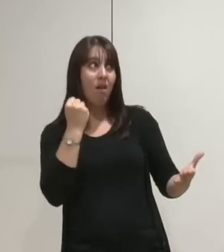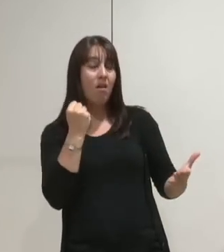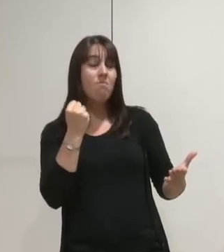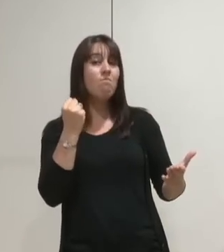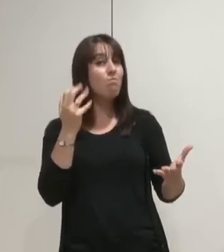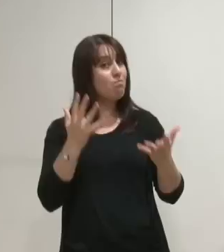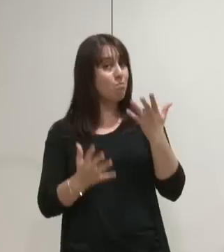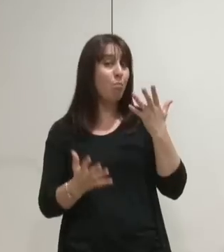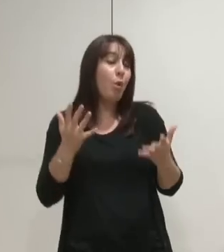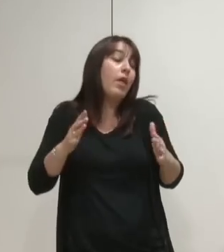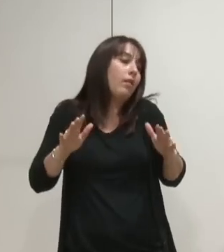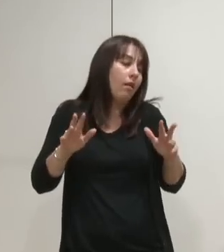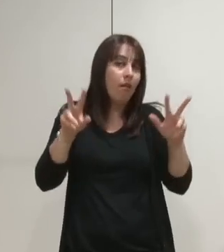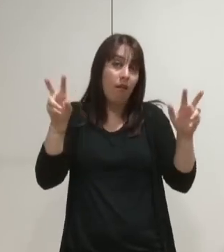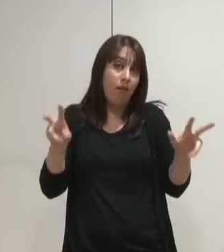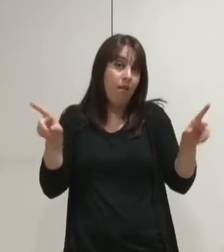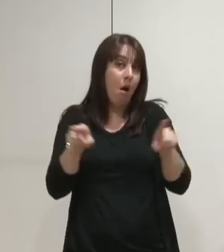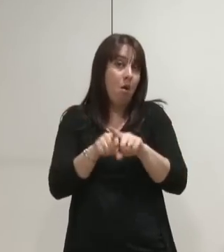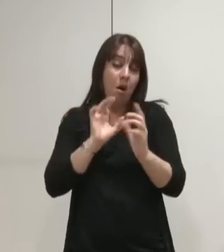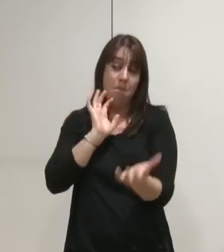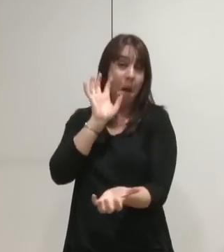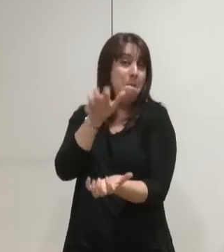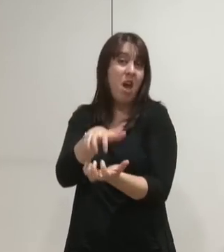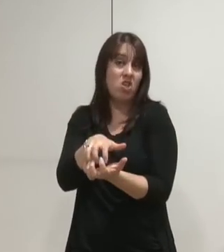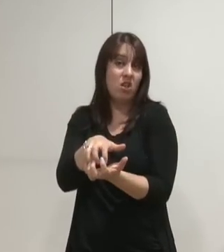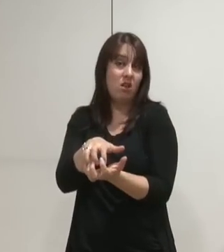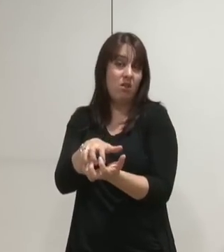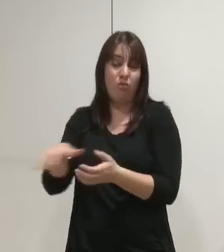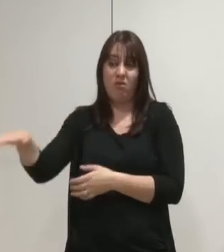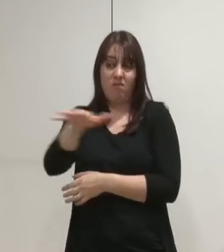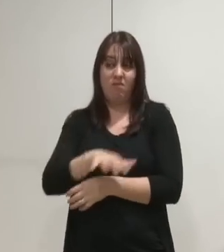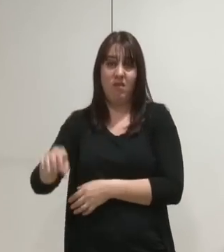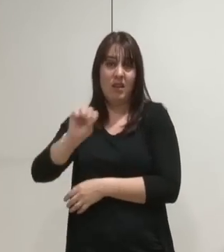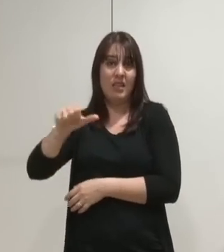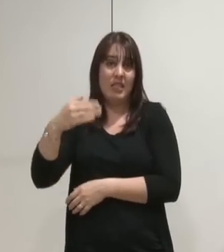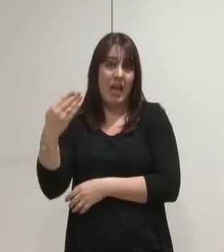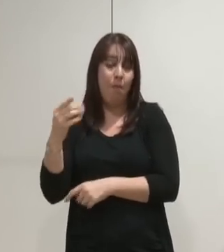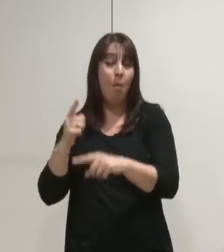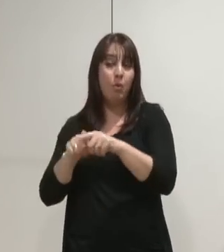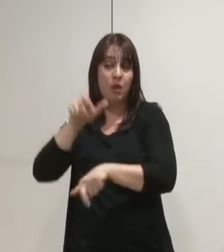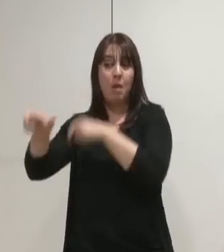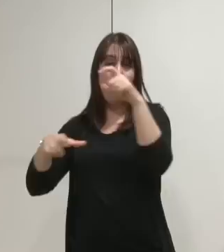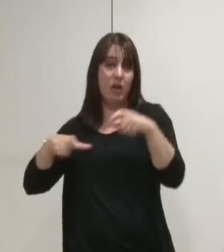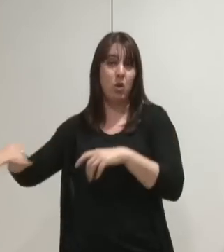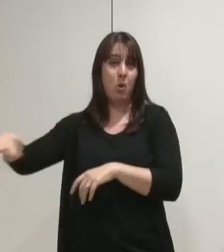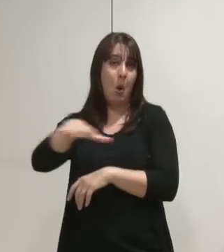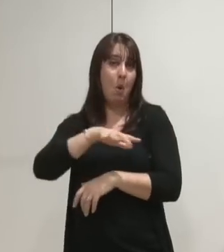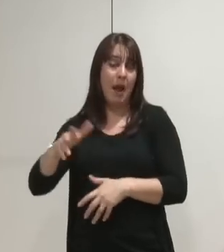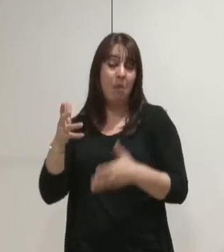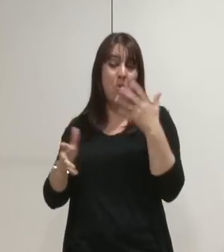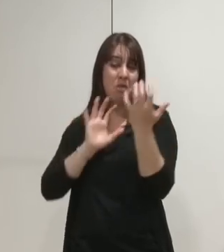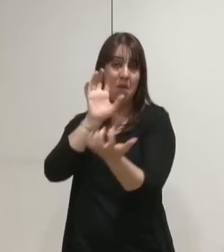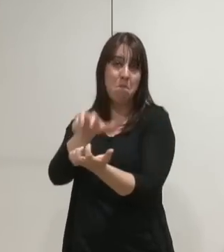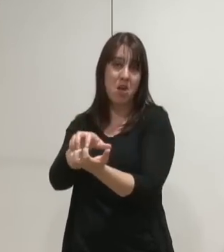en quelque sorte un piège mortel pour l'ensemble de la Sem et de ses collaborateurs autre question comment